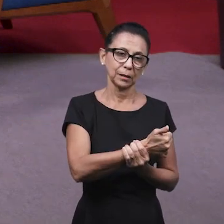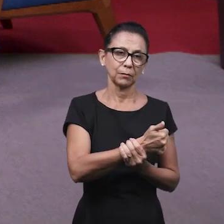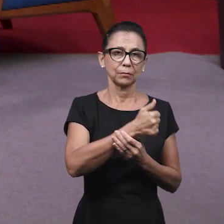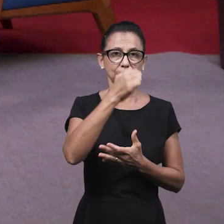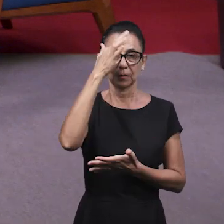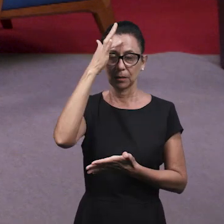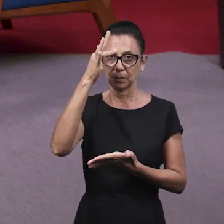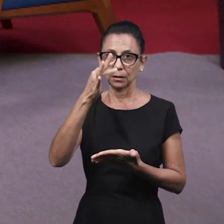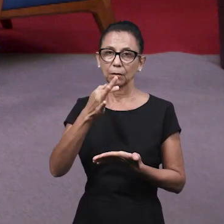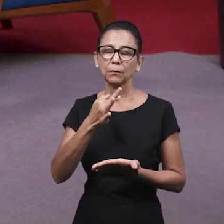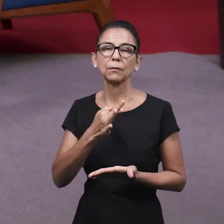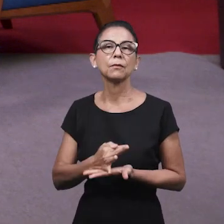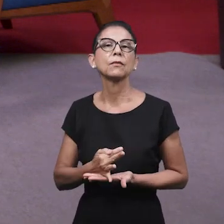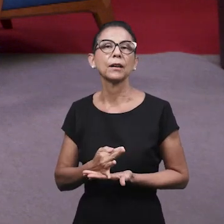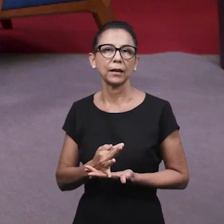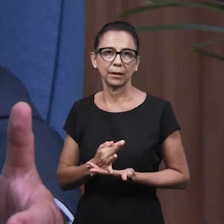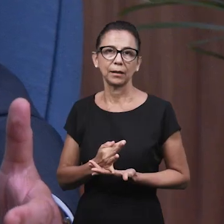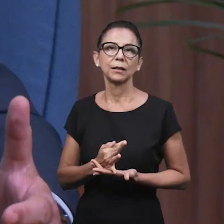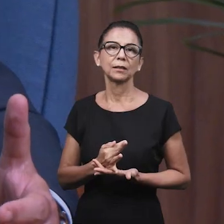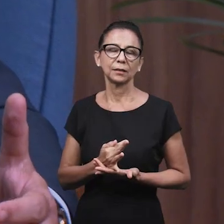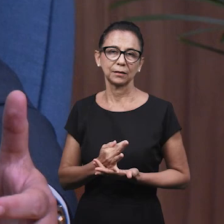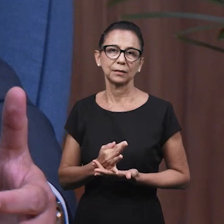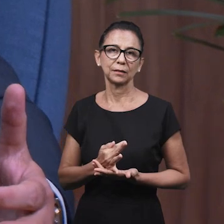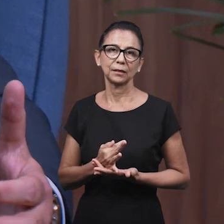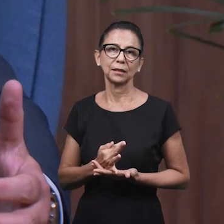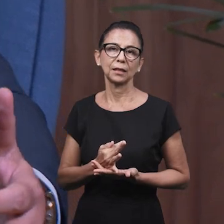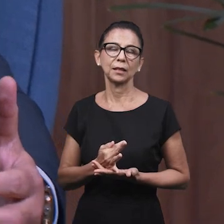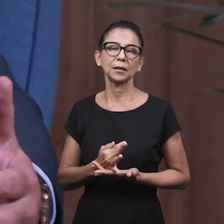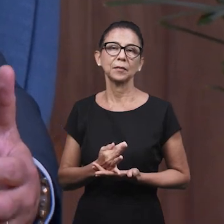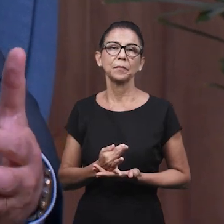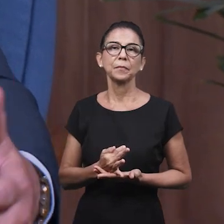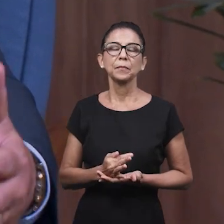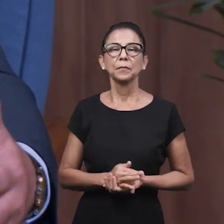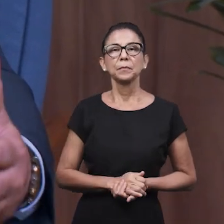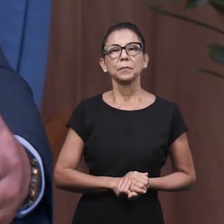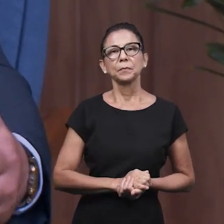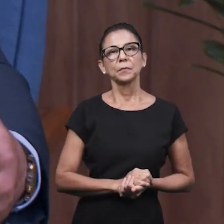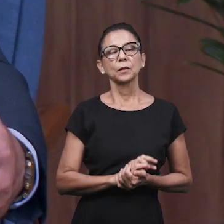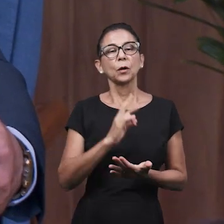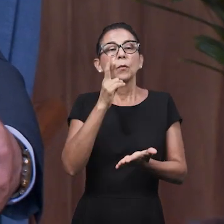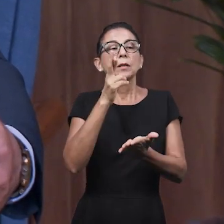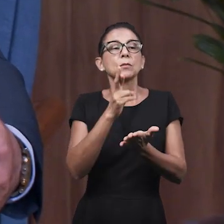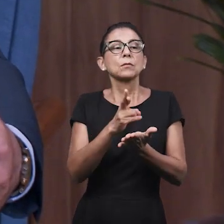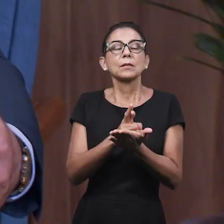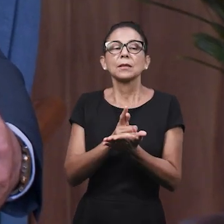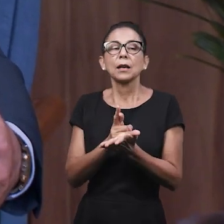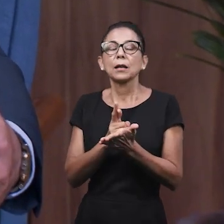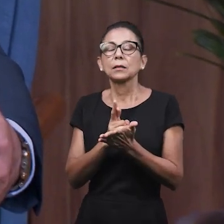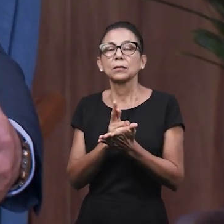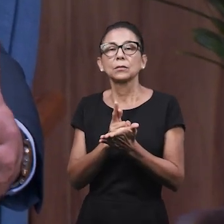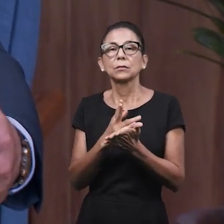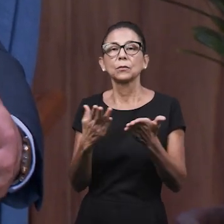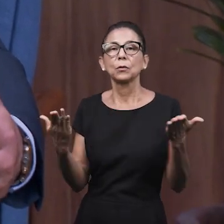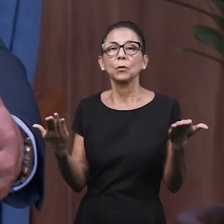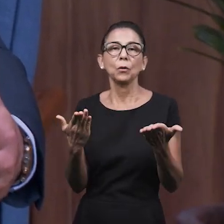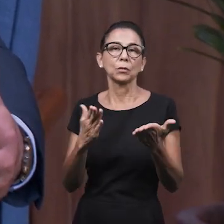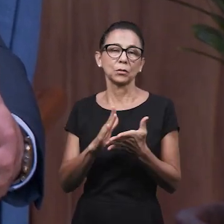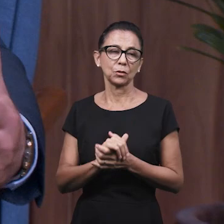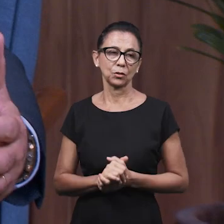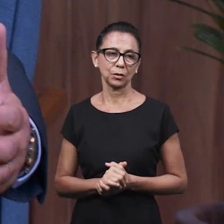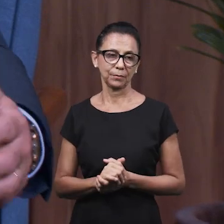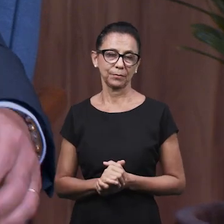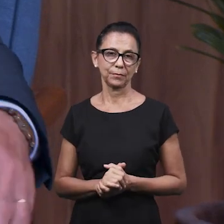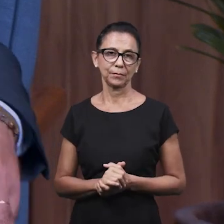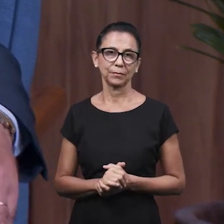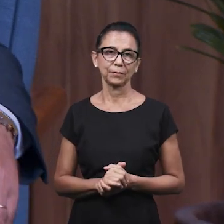Donc, ce que Dieu lui a fait et qu'est-ce que cela nous apporte comme enseignement dans les épreuves par lesquelles nous vivons.